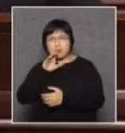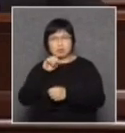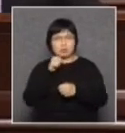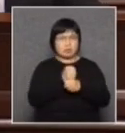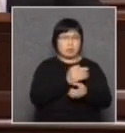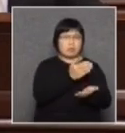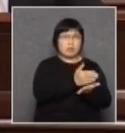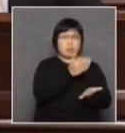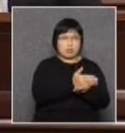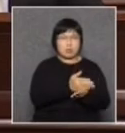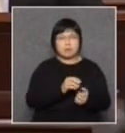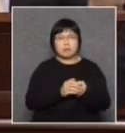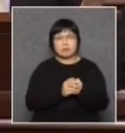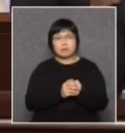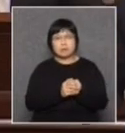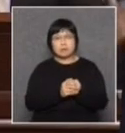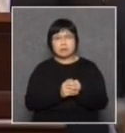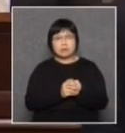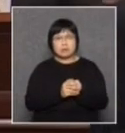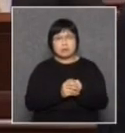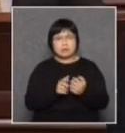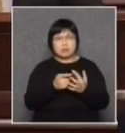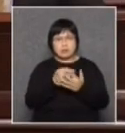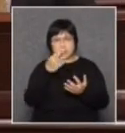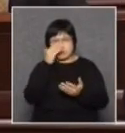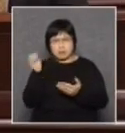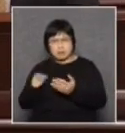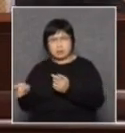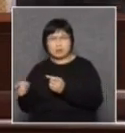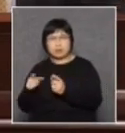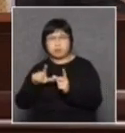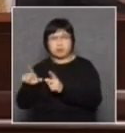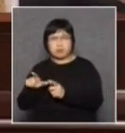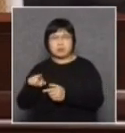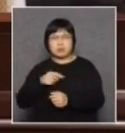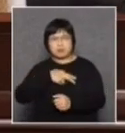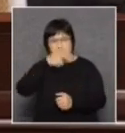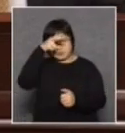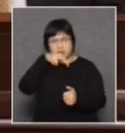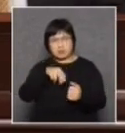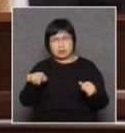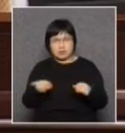動，突顯他怎樣犧牲民生來做政治鬥爭的運動，